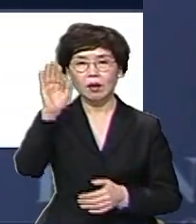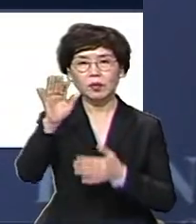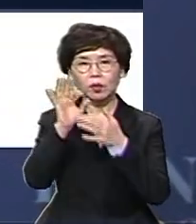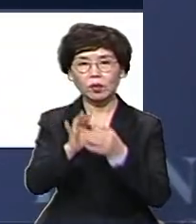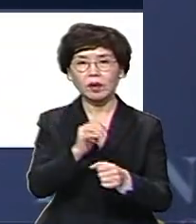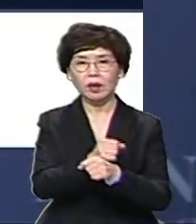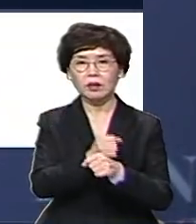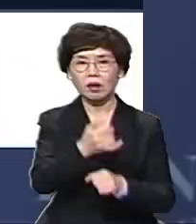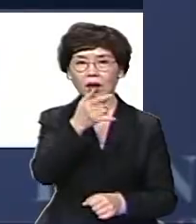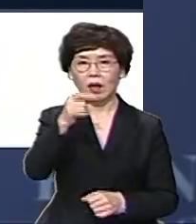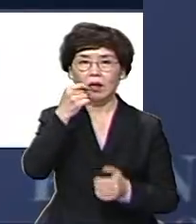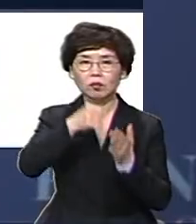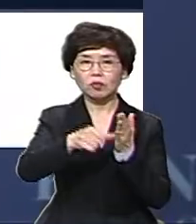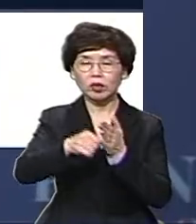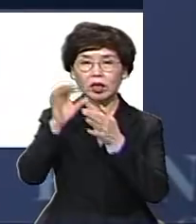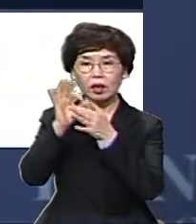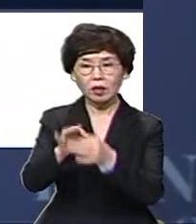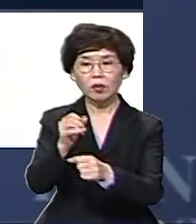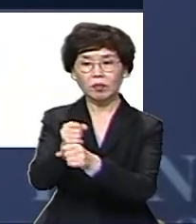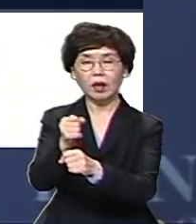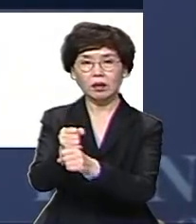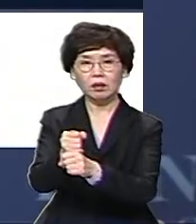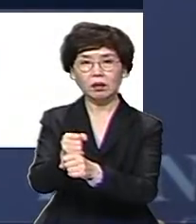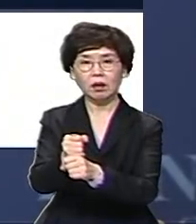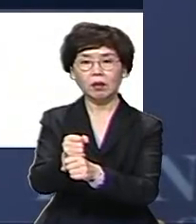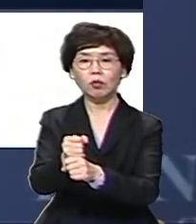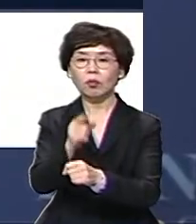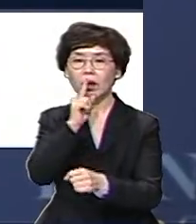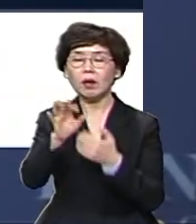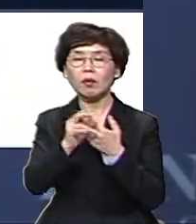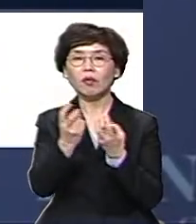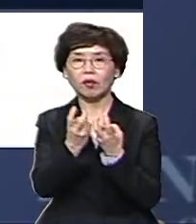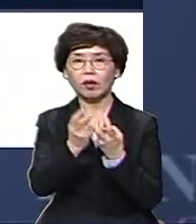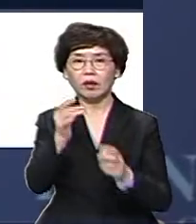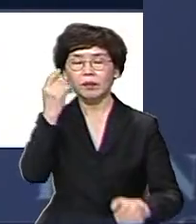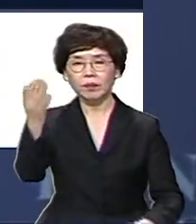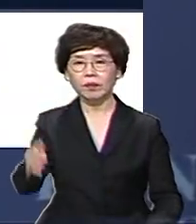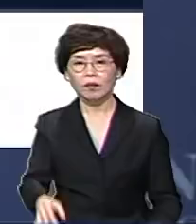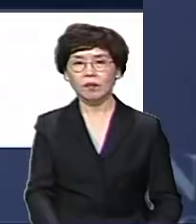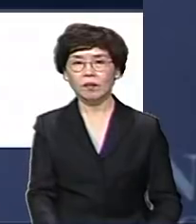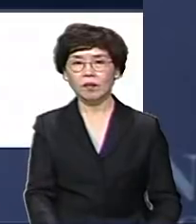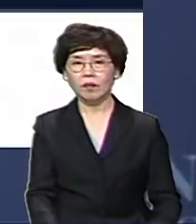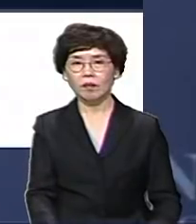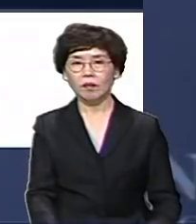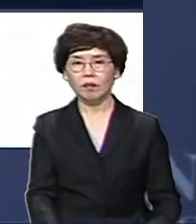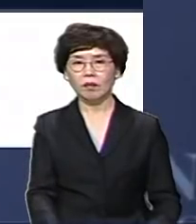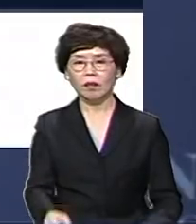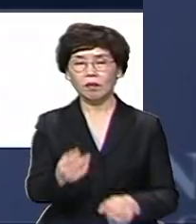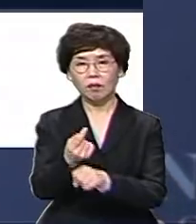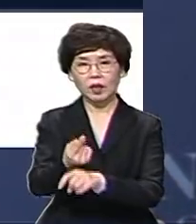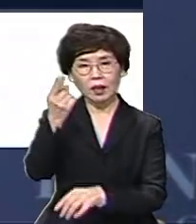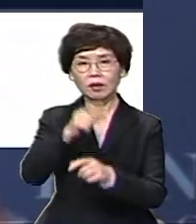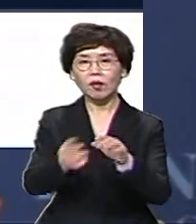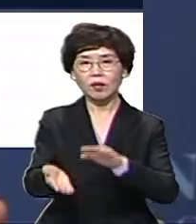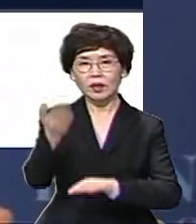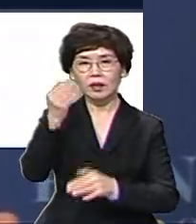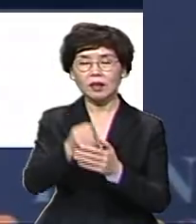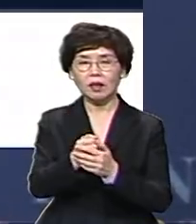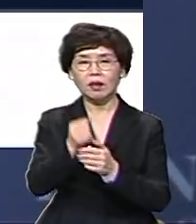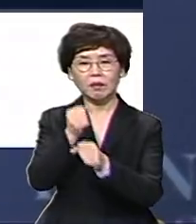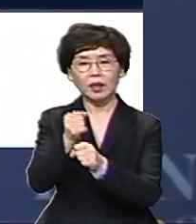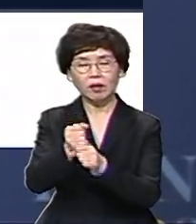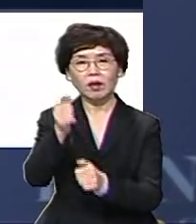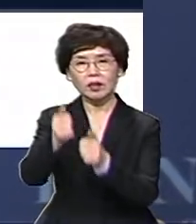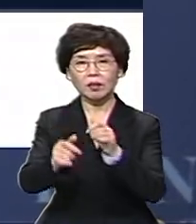아닙니다. 또 그렇지만 다른 나라는 도움이 될 수 있을 것 같습니다. 다시 실험 시작한다거나 할 경우 갑자기 이렇게 됐는데 이런 부분에서 앞으로